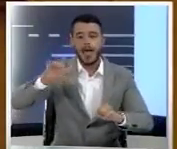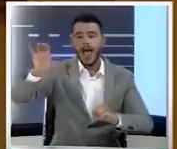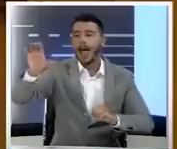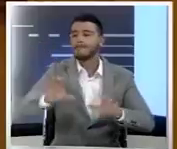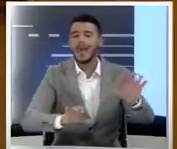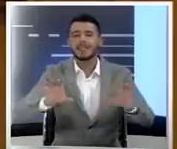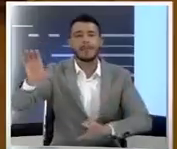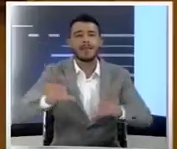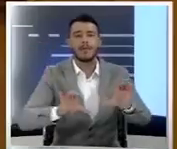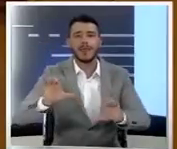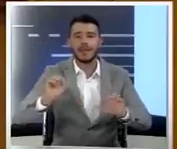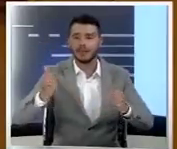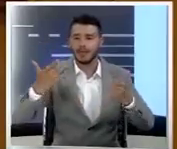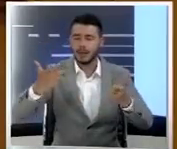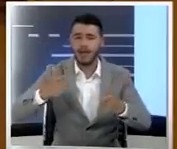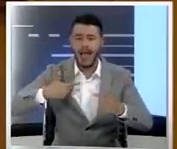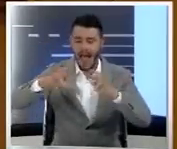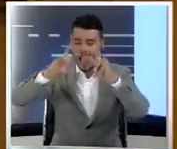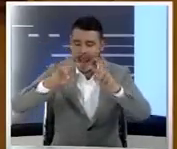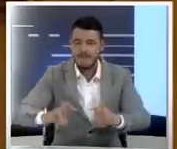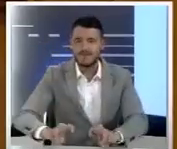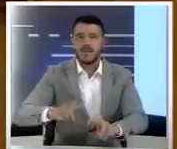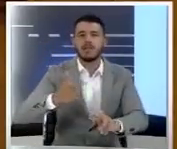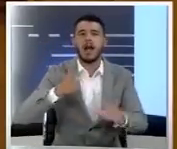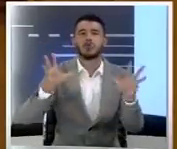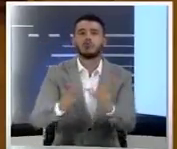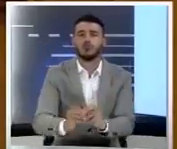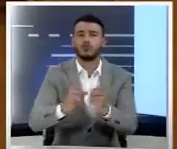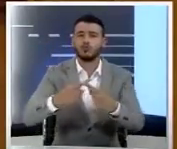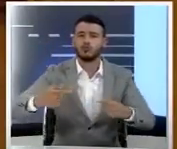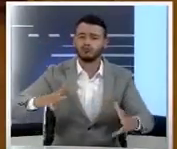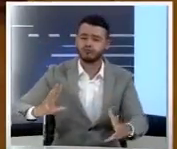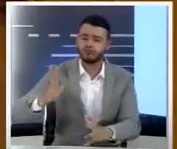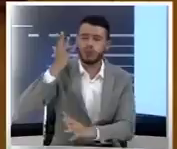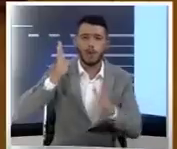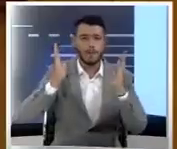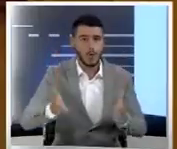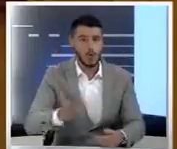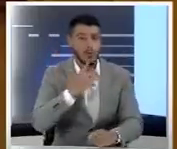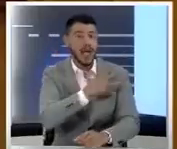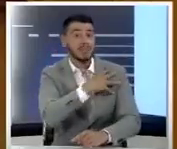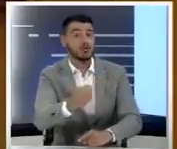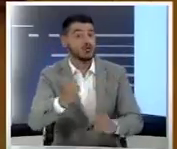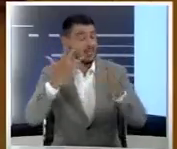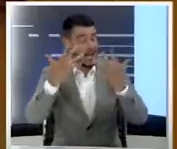κλπ. Έχουμε κερδίσει αξιοπιστία και αυτό έχει φανεί.